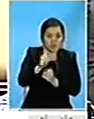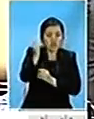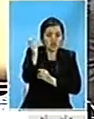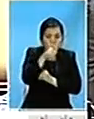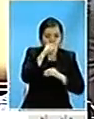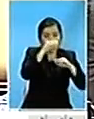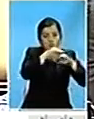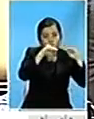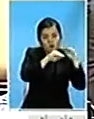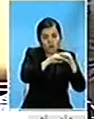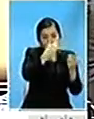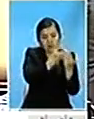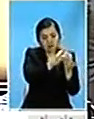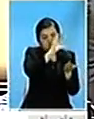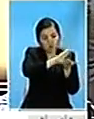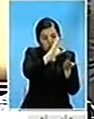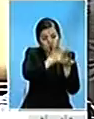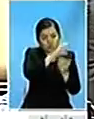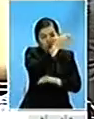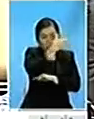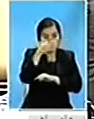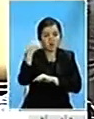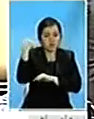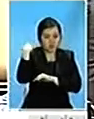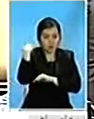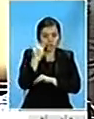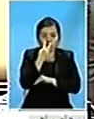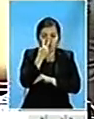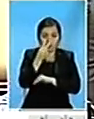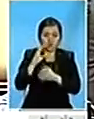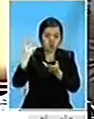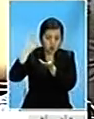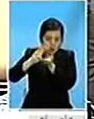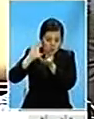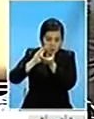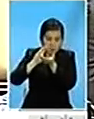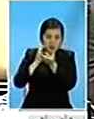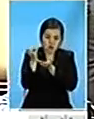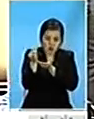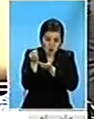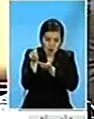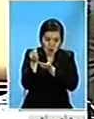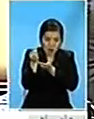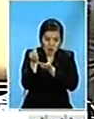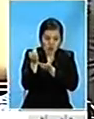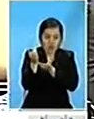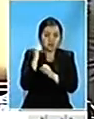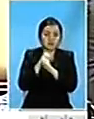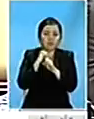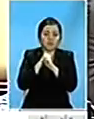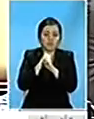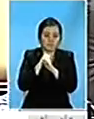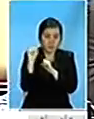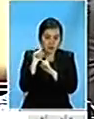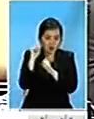การมีกองทุนการออมแห่งชาติดังนั้นงบประมาณที่ได้มีการตั้งเอาไว้อย่างจำกัดนี้จึงเป็นการตั้งเพื่อตอบรับ